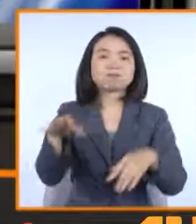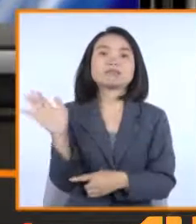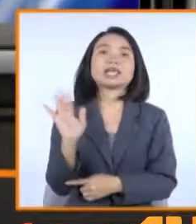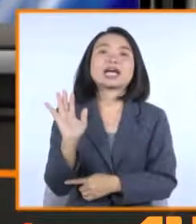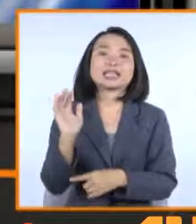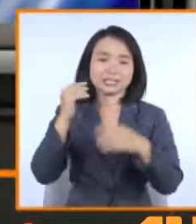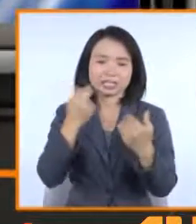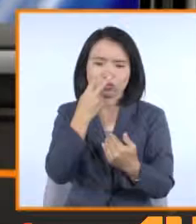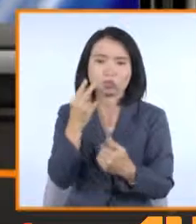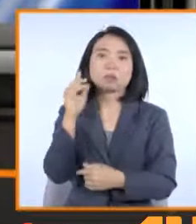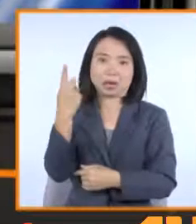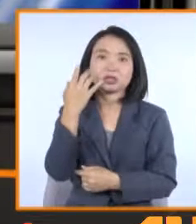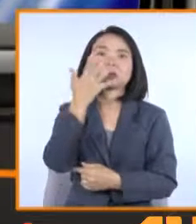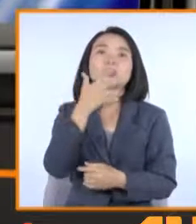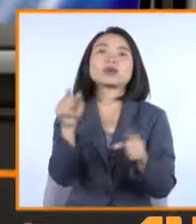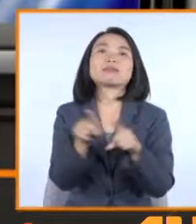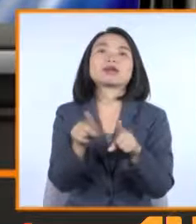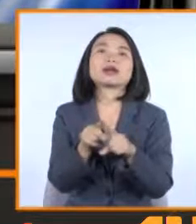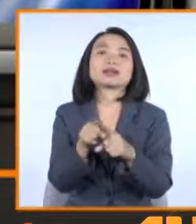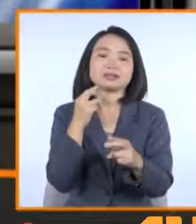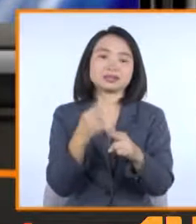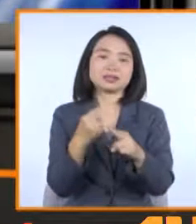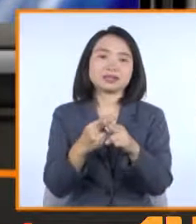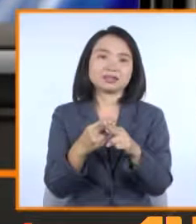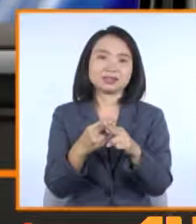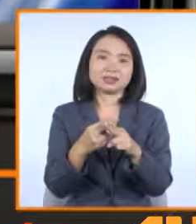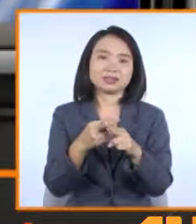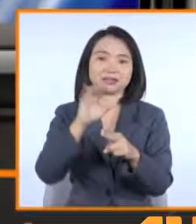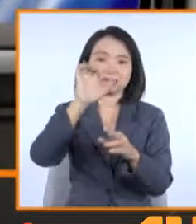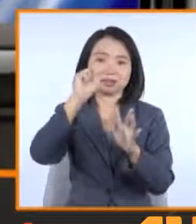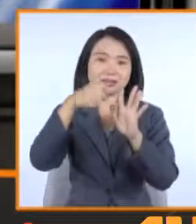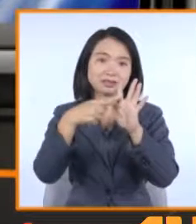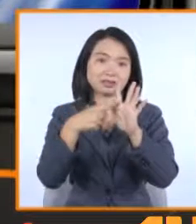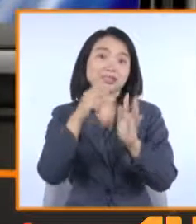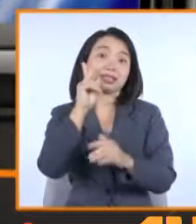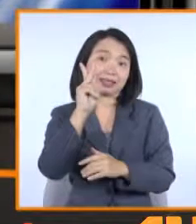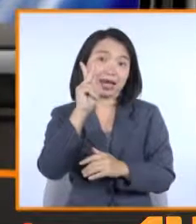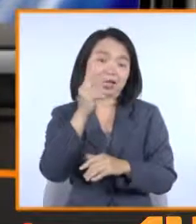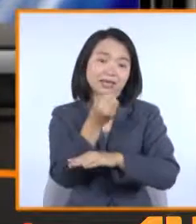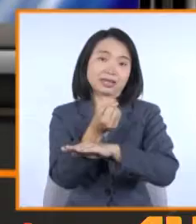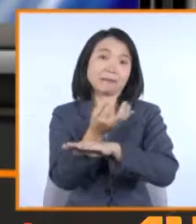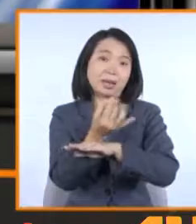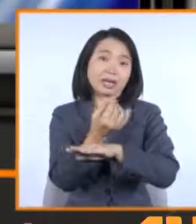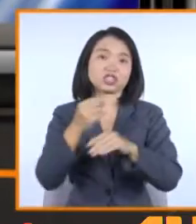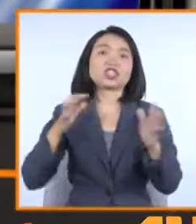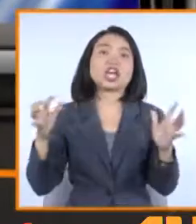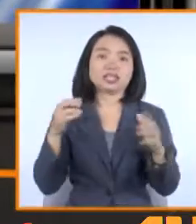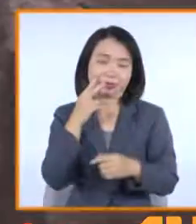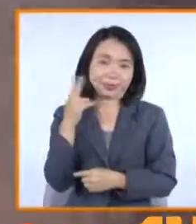าสวยงามไม่แพ้กันนี่คือปราสาทที่ชื่อว่าปราสาทสะกำแพงใหญ่จะสวยงามแค่ไหนไปชมจากรายงานครับ